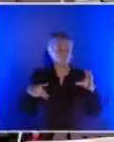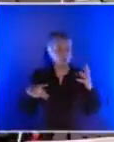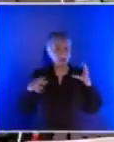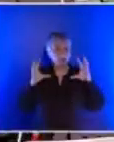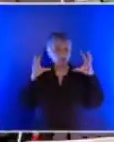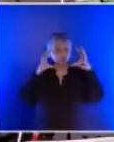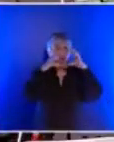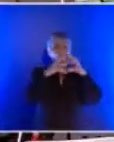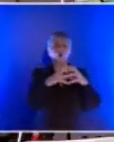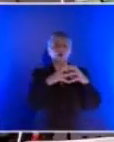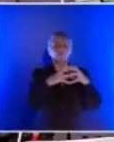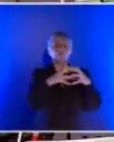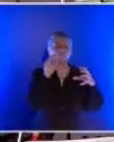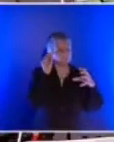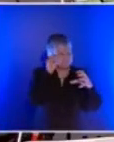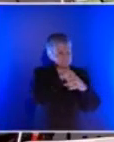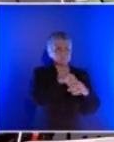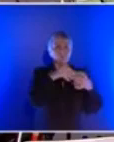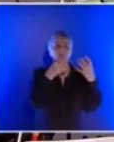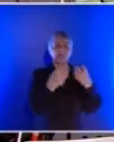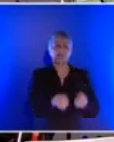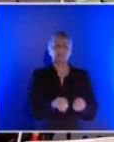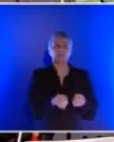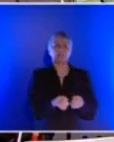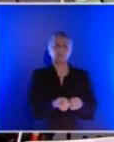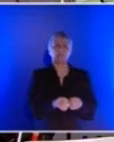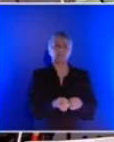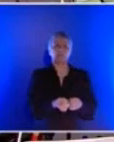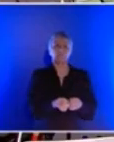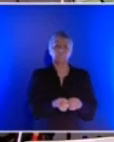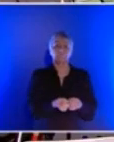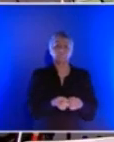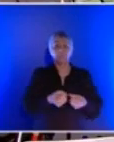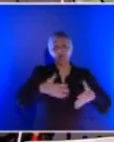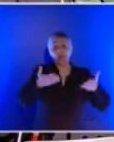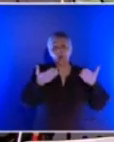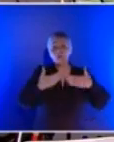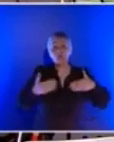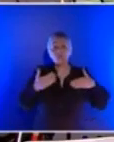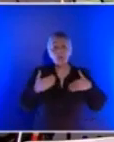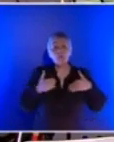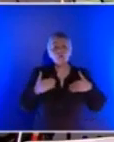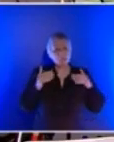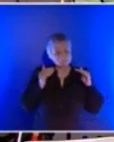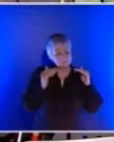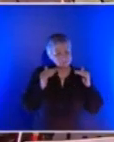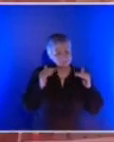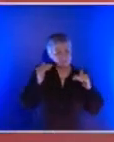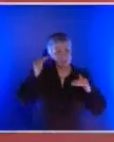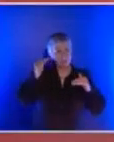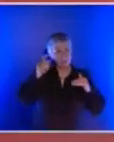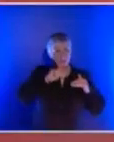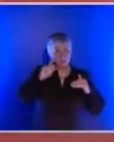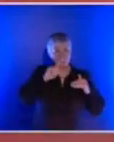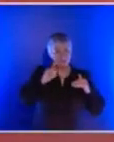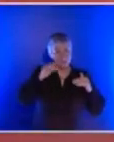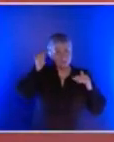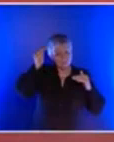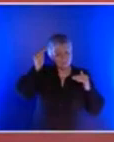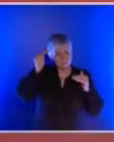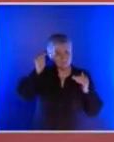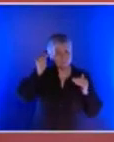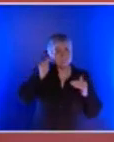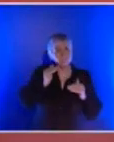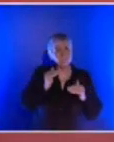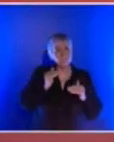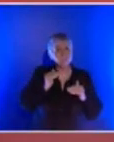οποία προείπαμε. Ο τρίτος τρόπος μείωσης των ανισοτήτων είναι η αφαίρεση